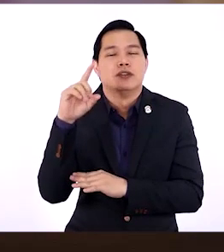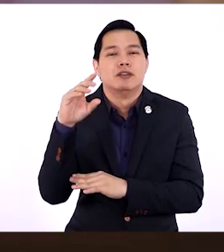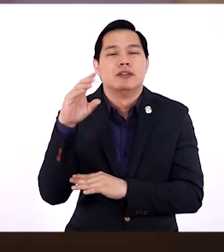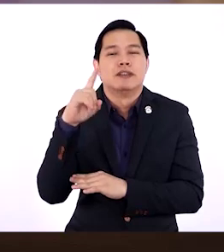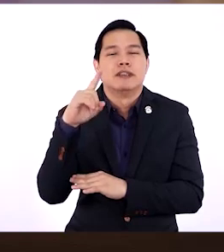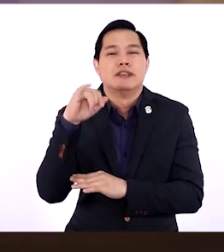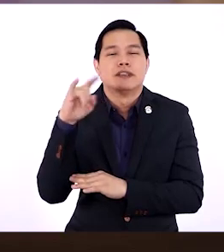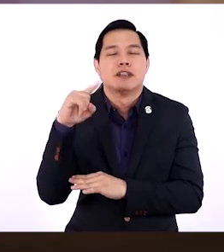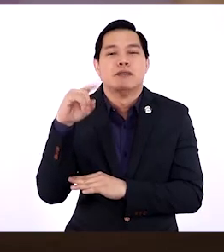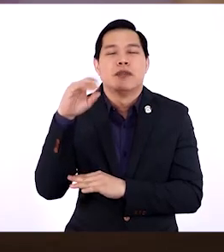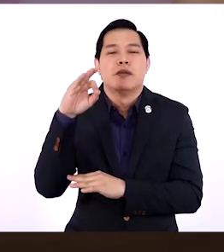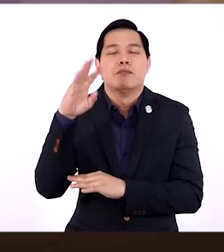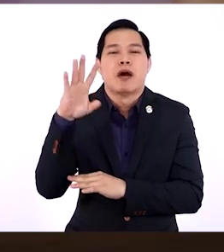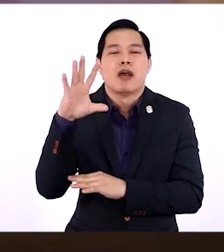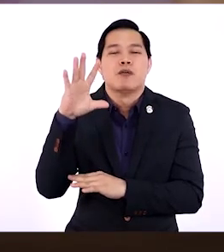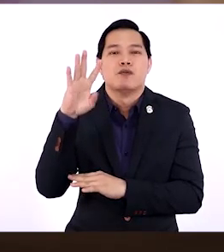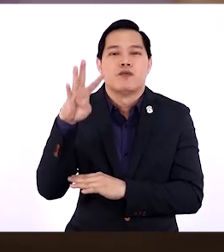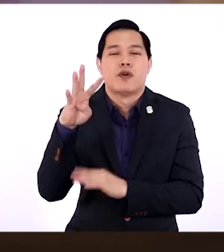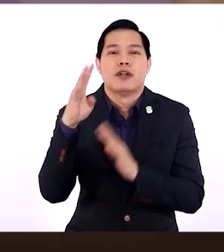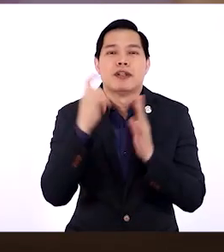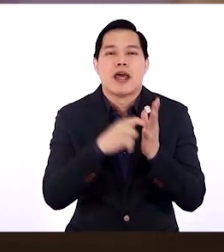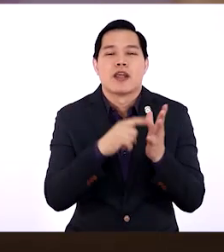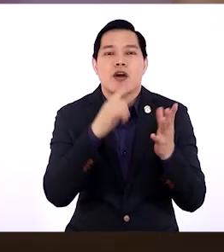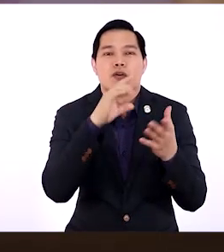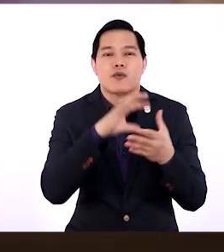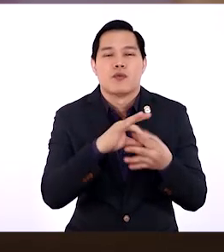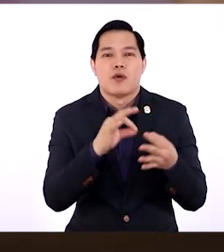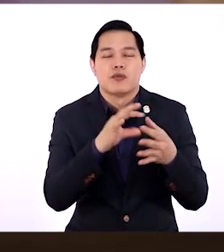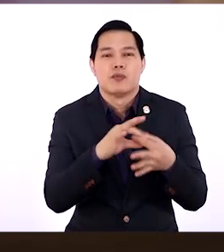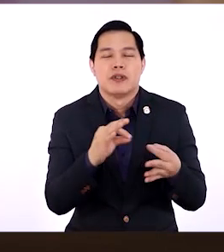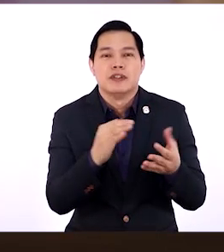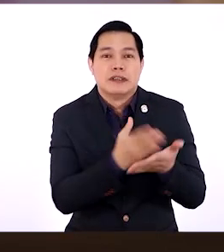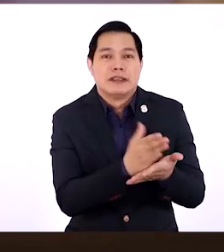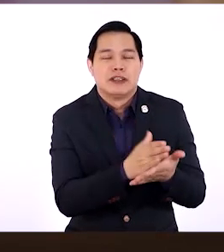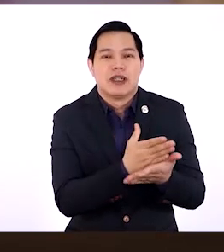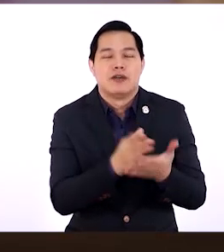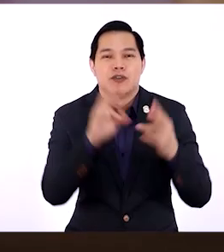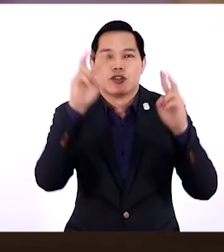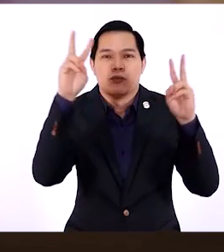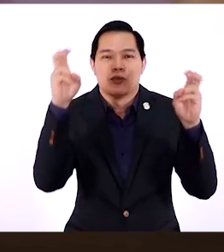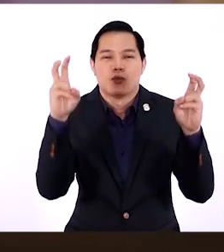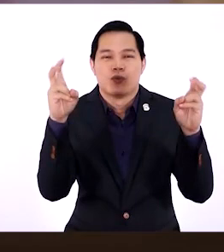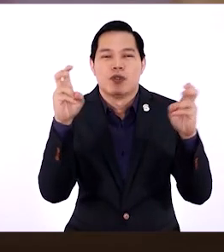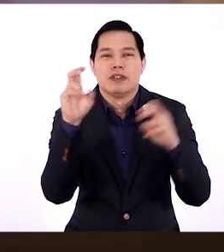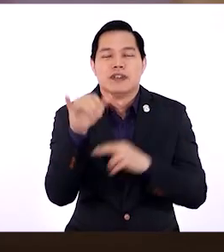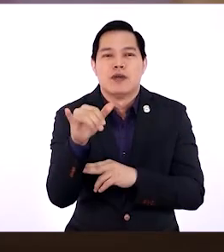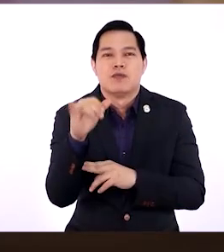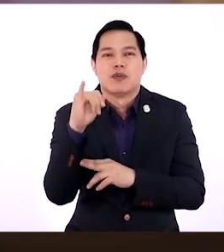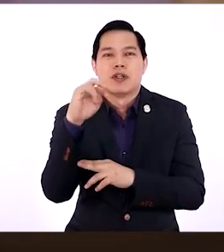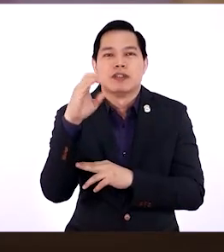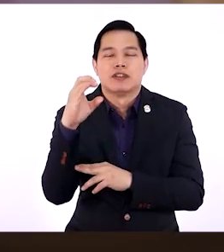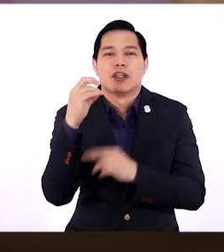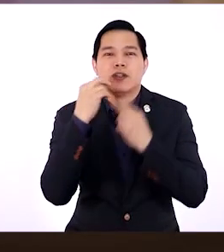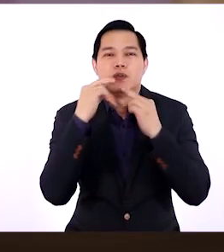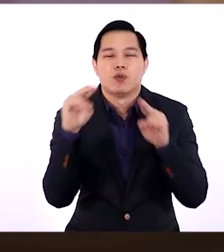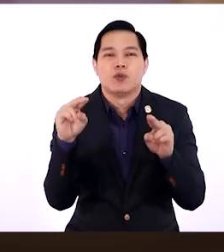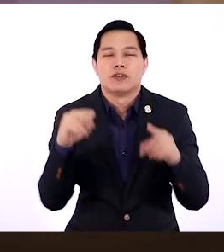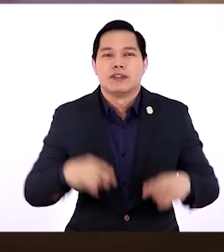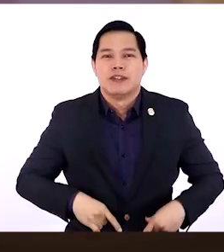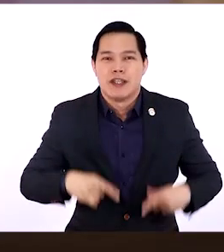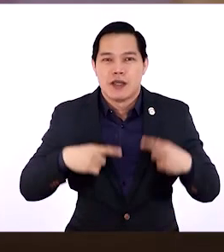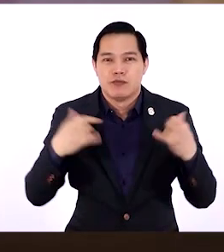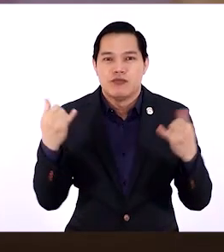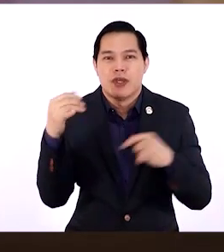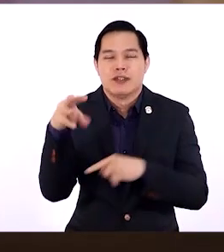DZM 954. Like, comment, and share this episode. Stay tuned for Iglesia ni Cristo News